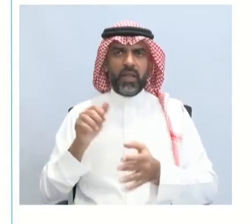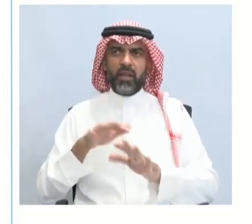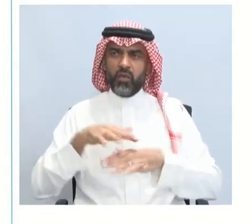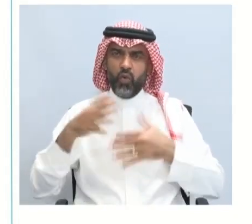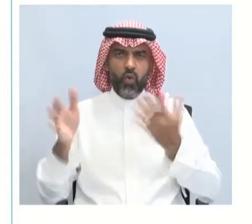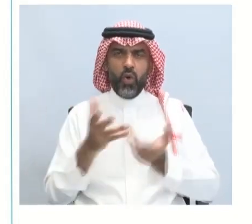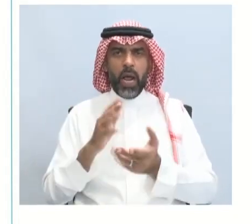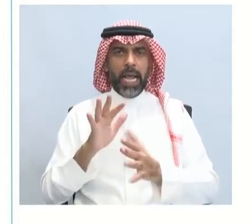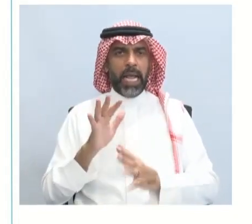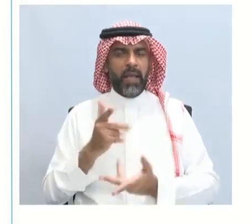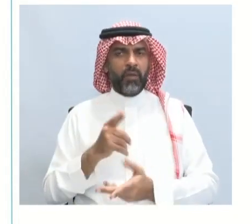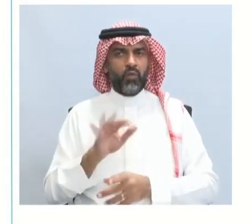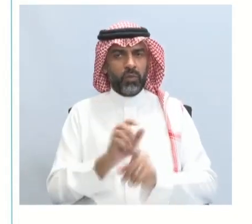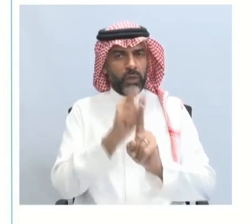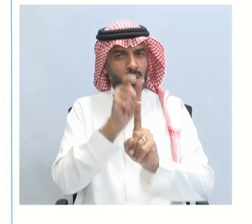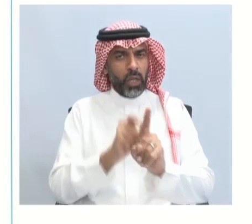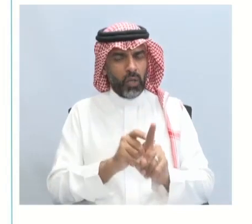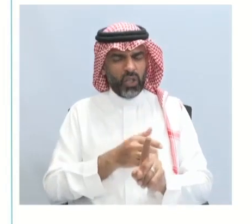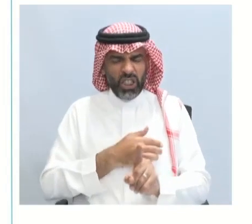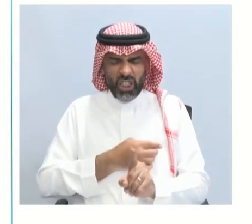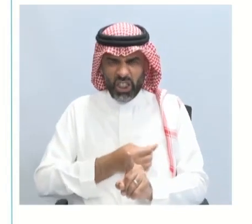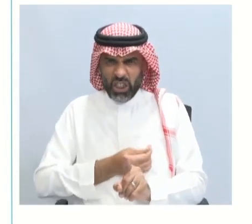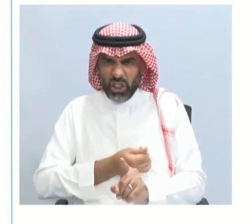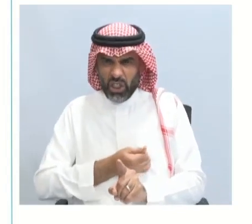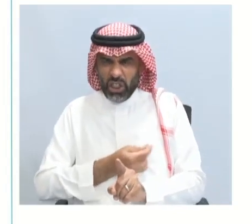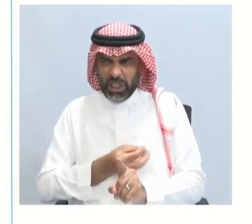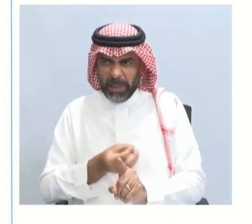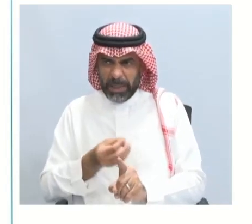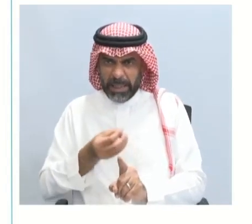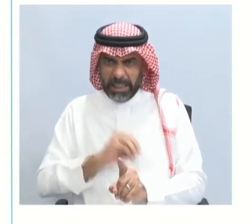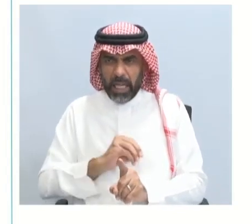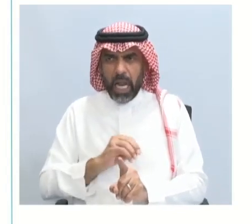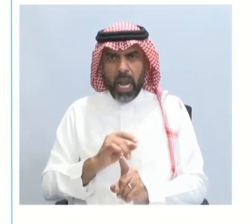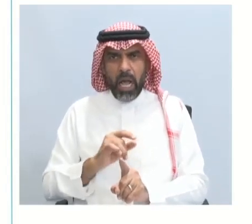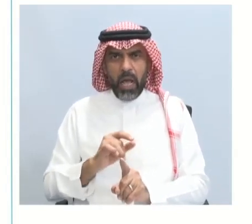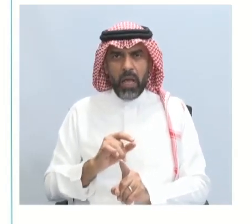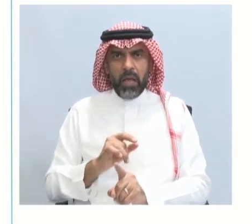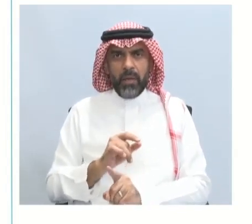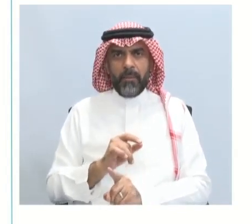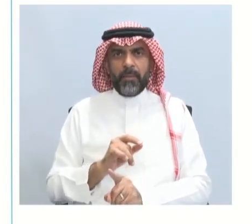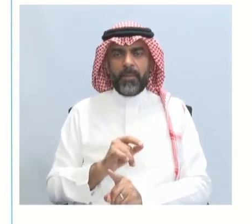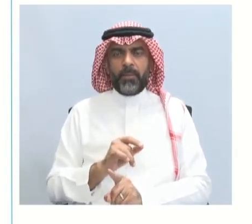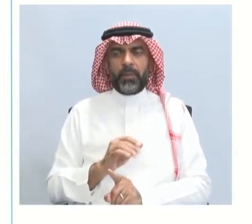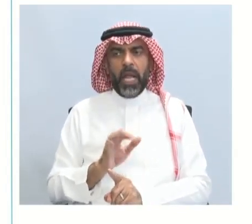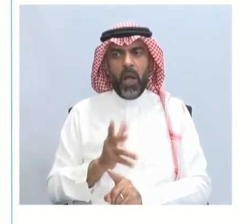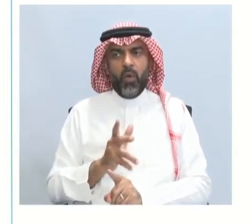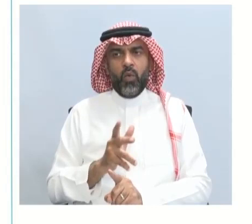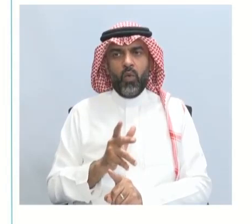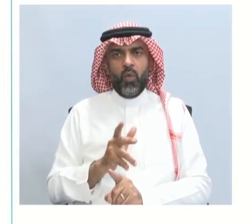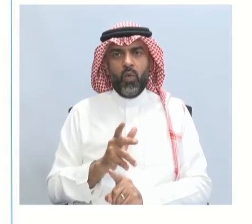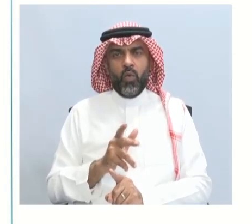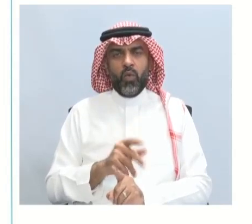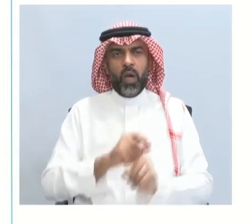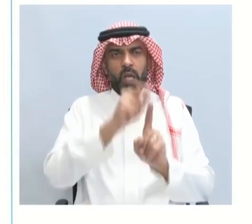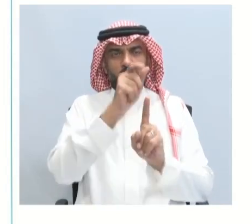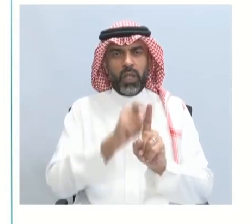لديه الغيره العاليه التي غير تكون غير حميده وايضا هنالك الاشخاص سريعين